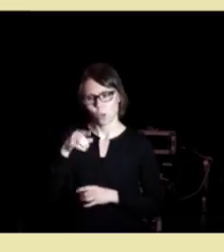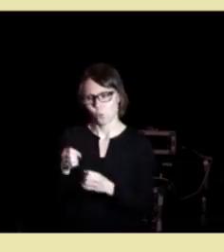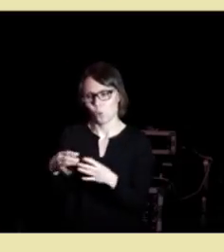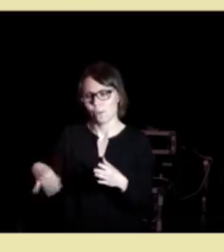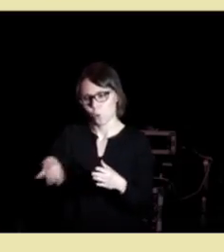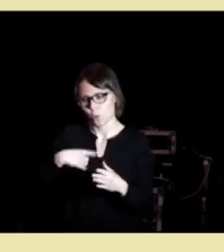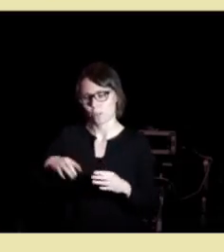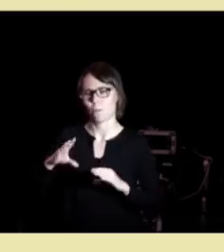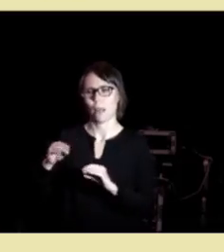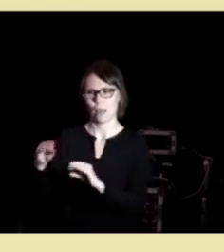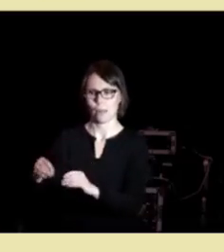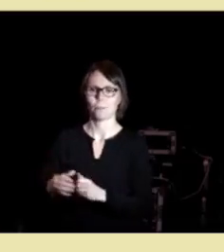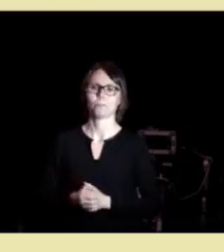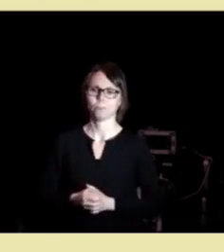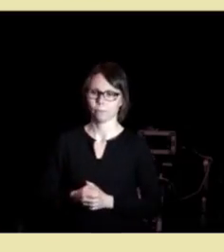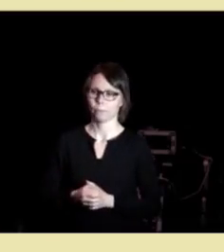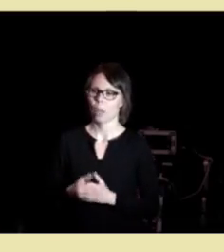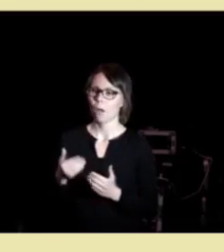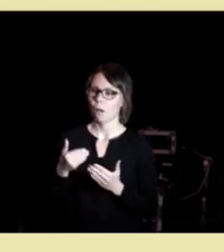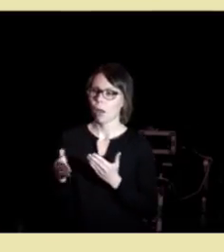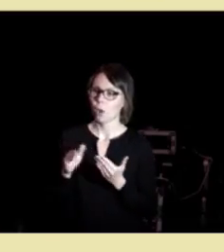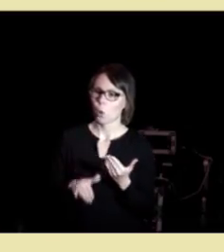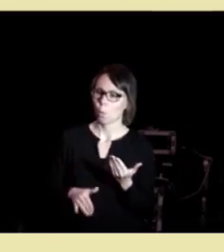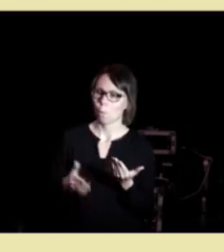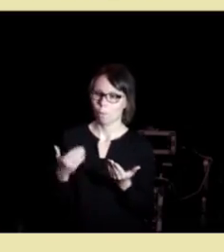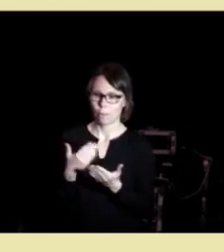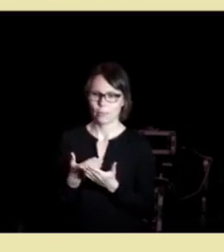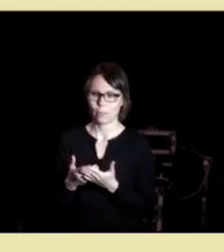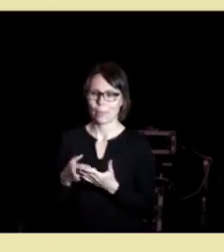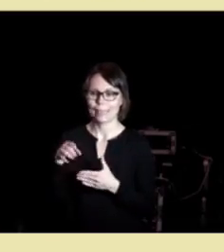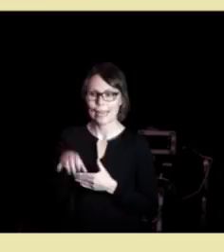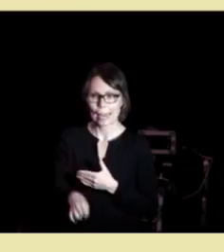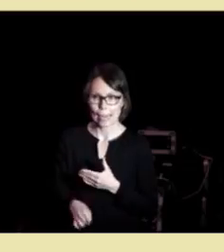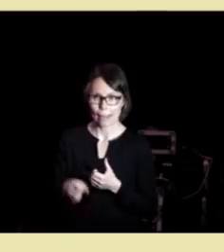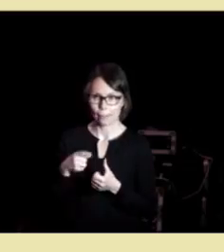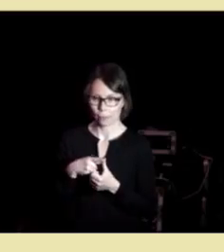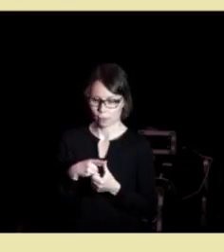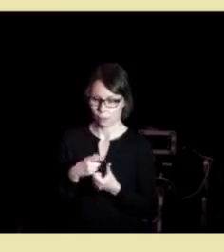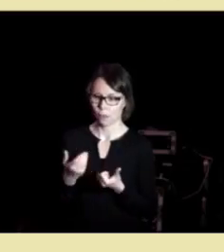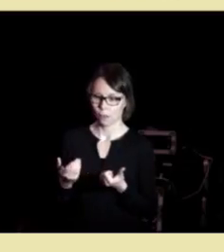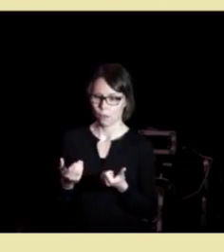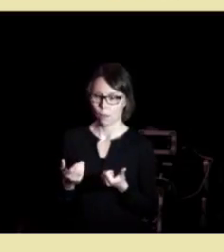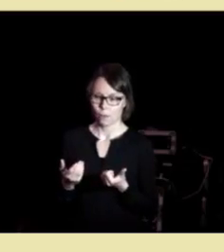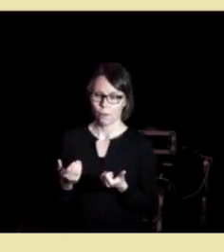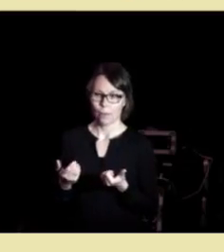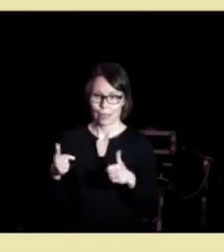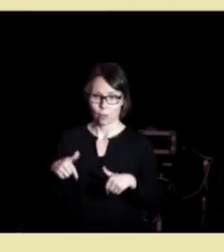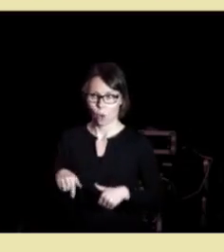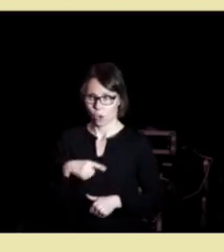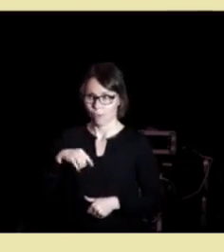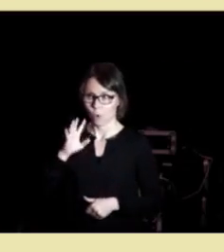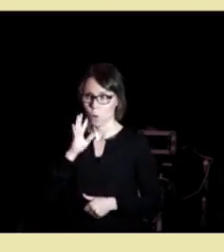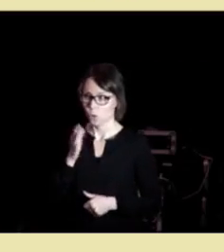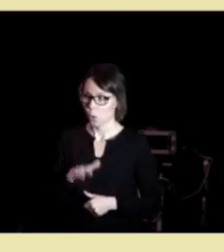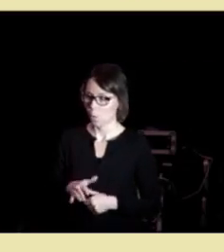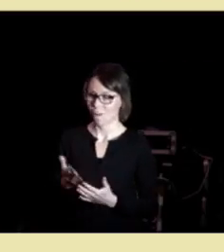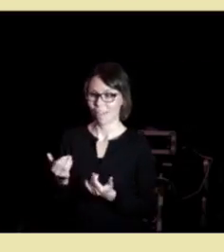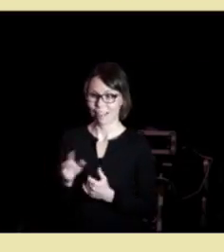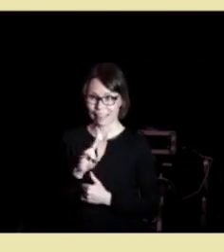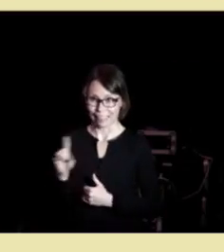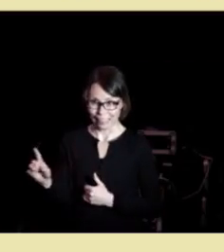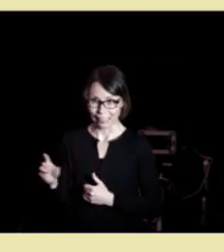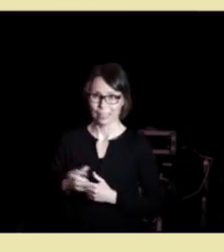oss på enda bedre. Og det dreier seg om sånne ting som tilgjengelighet. Vi har hørt i dag, ikke sant, snakk om